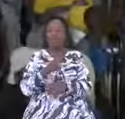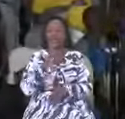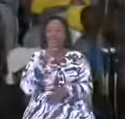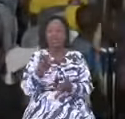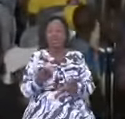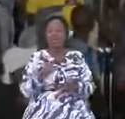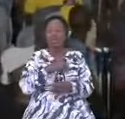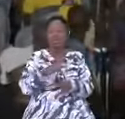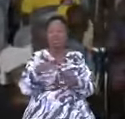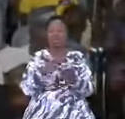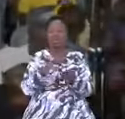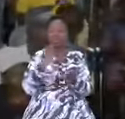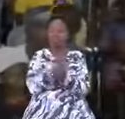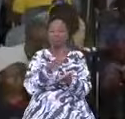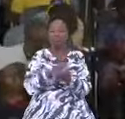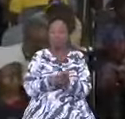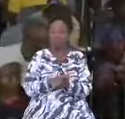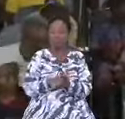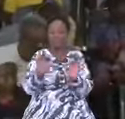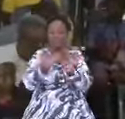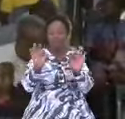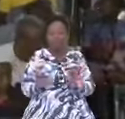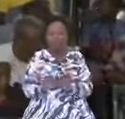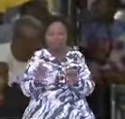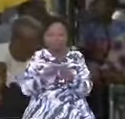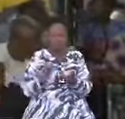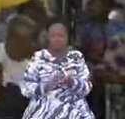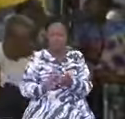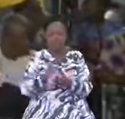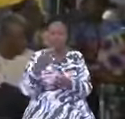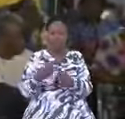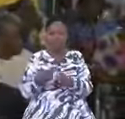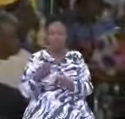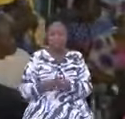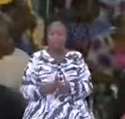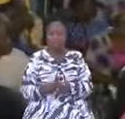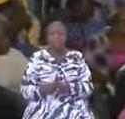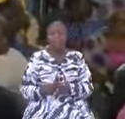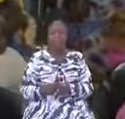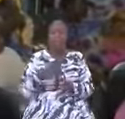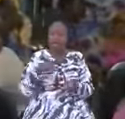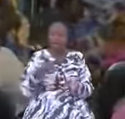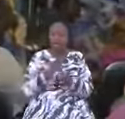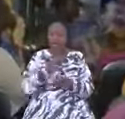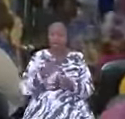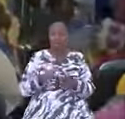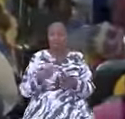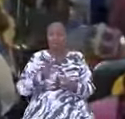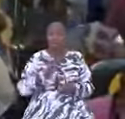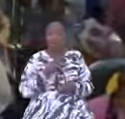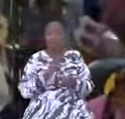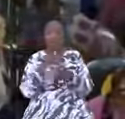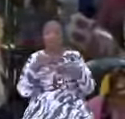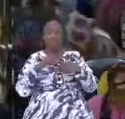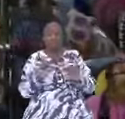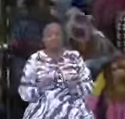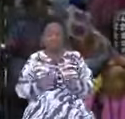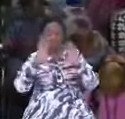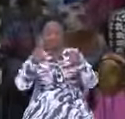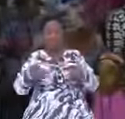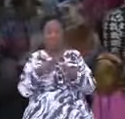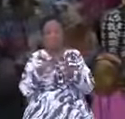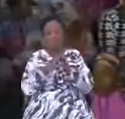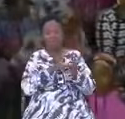remplie je pourrai pour attester contient deux cadres interview seigneur et qui t'a donné son